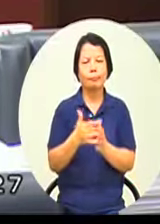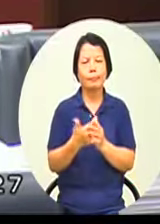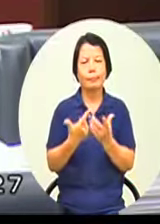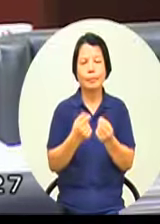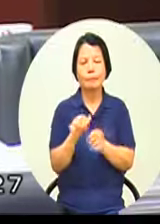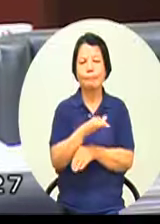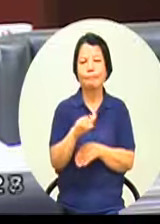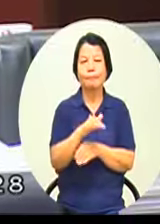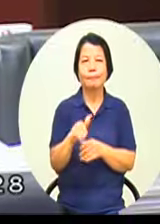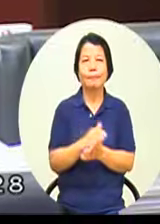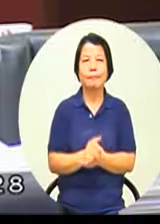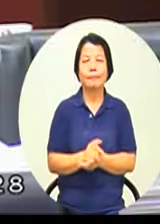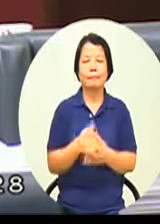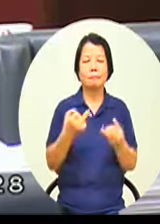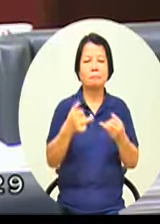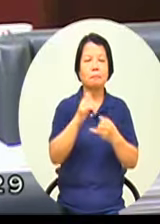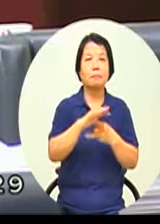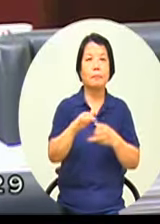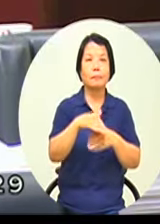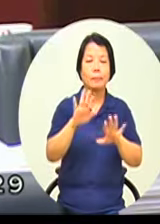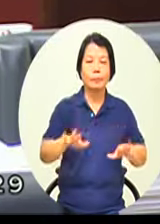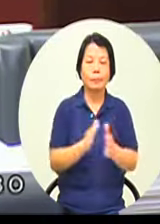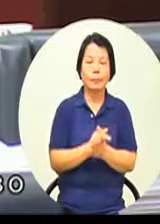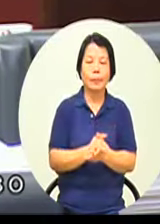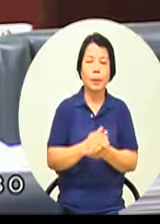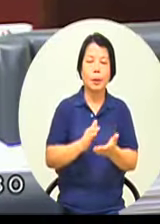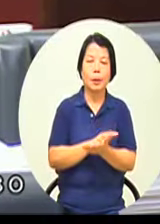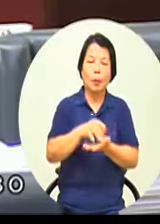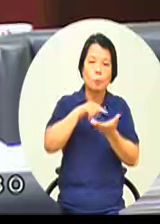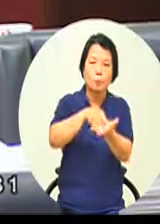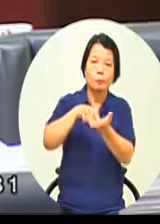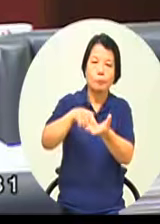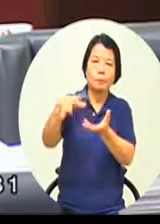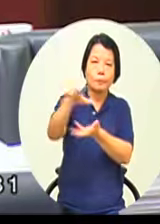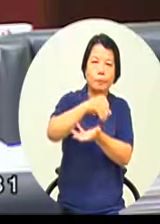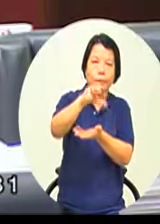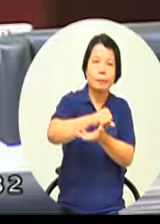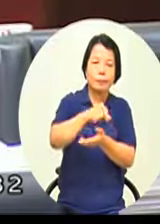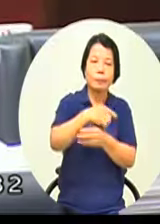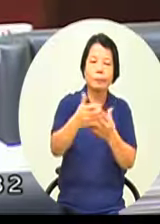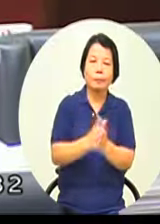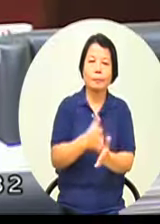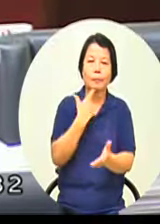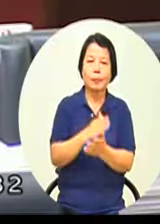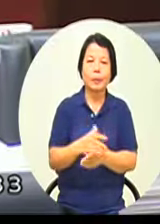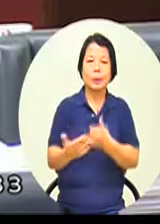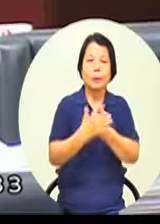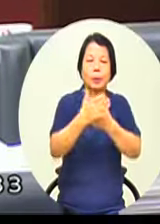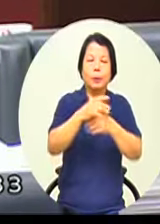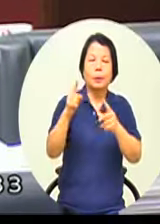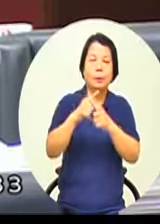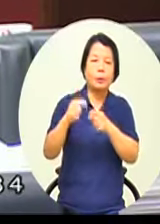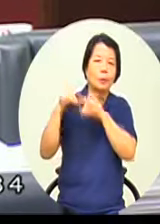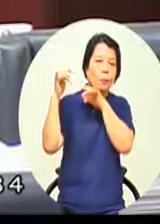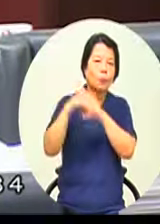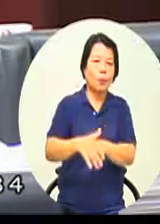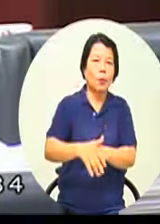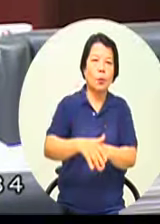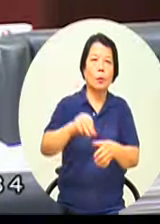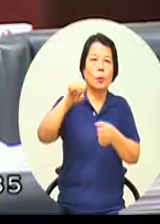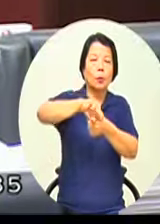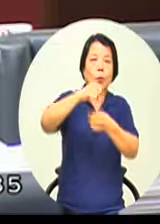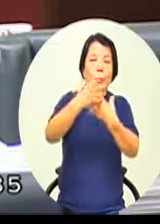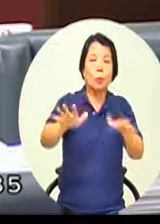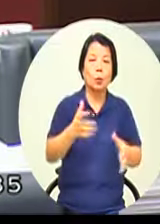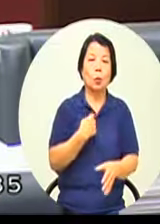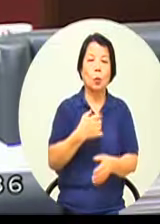平平的。那这次拜宝可梦之福了哈，突然暴增的能量哈，包括我弟弟他一个